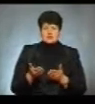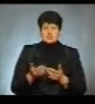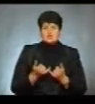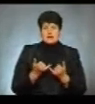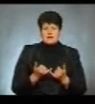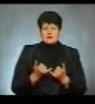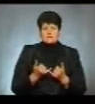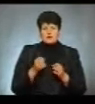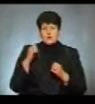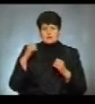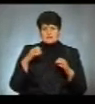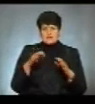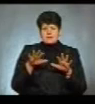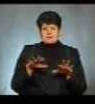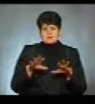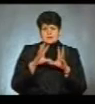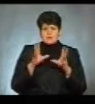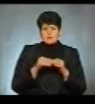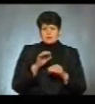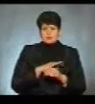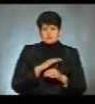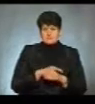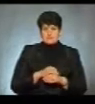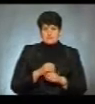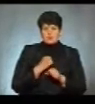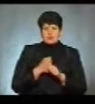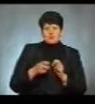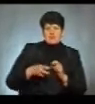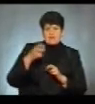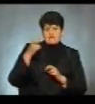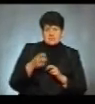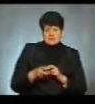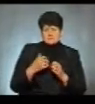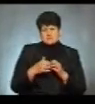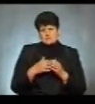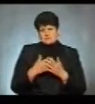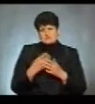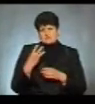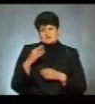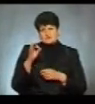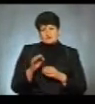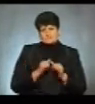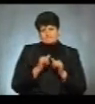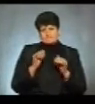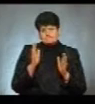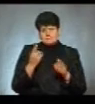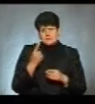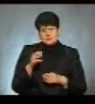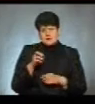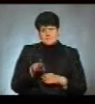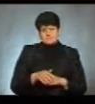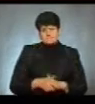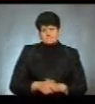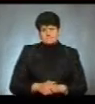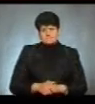для освітлення місць загального користування і роботи ліфтів. В середньому десь до 30%. З першого травня.